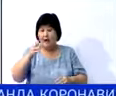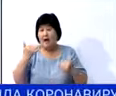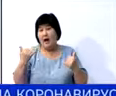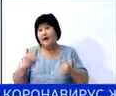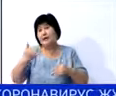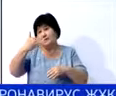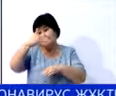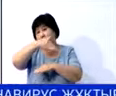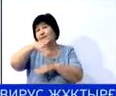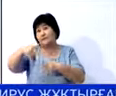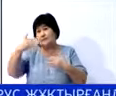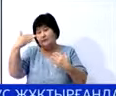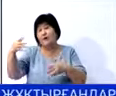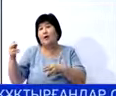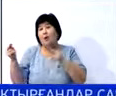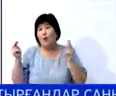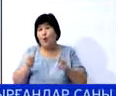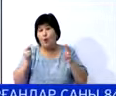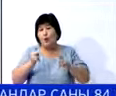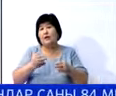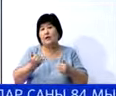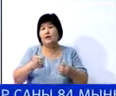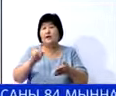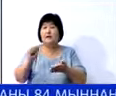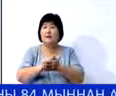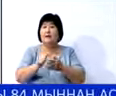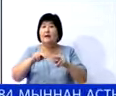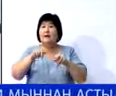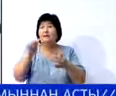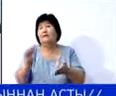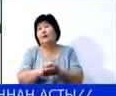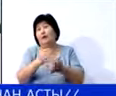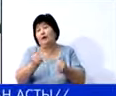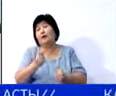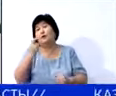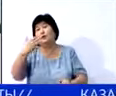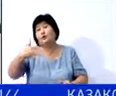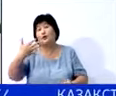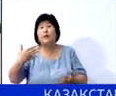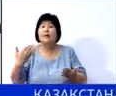куәландырылған азаматтардың саны 155 болады. Қайта